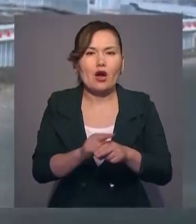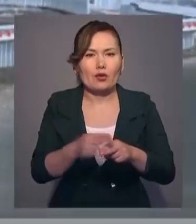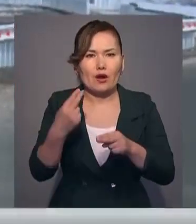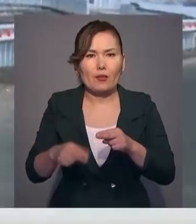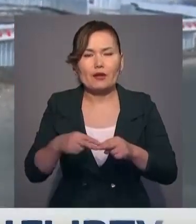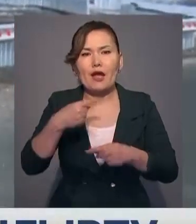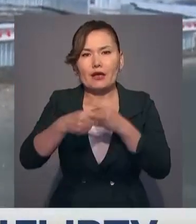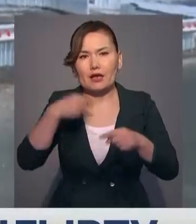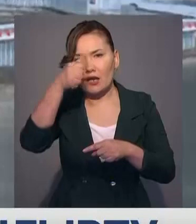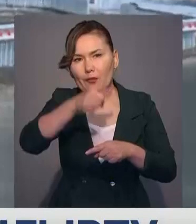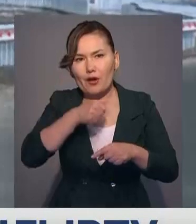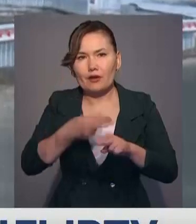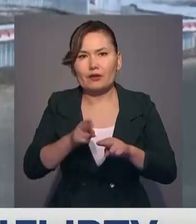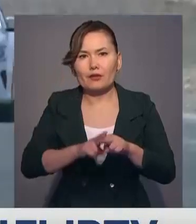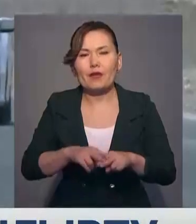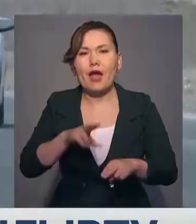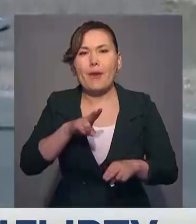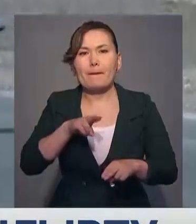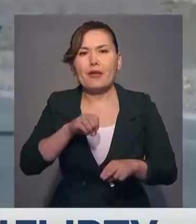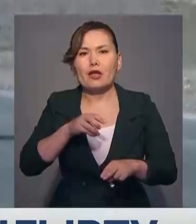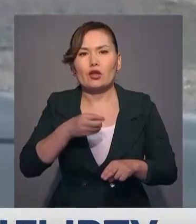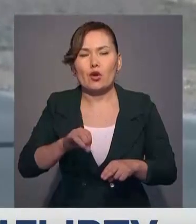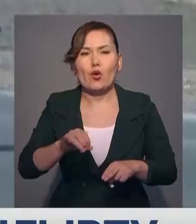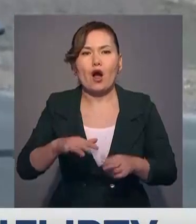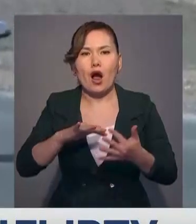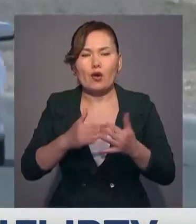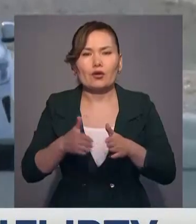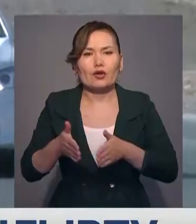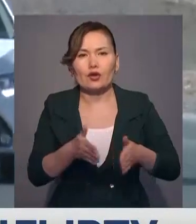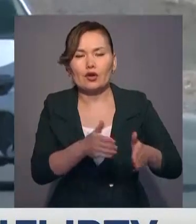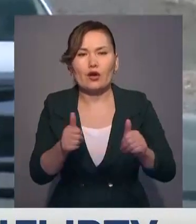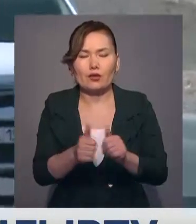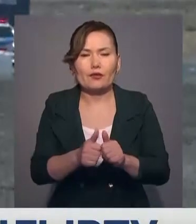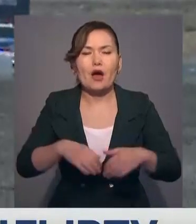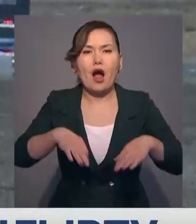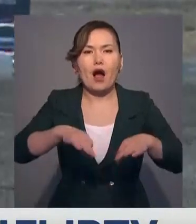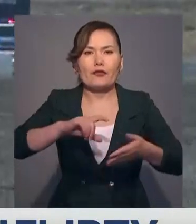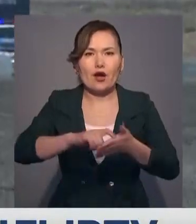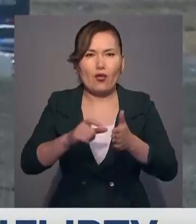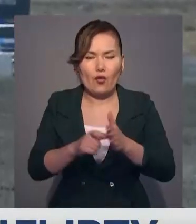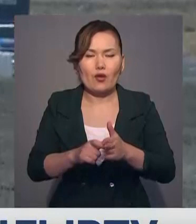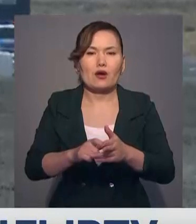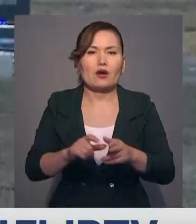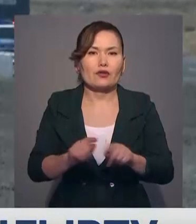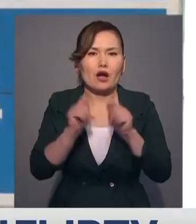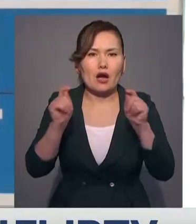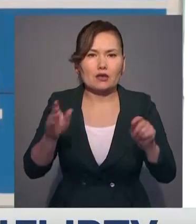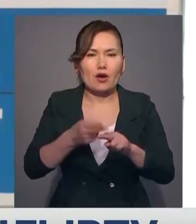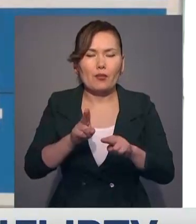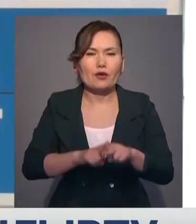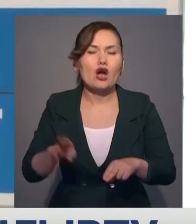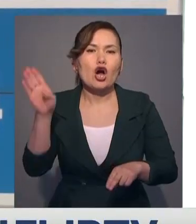екеуі келер жылы Маната өткелімен Бейнеу ауылындағы жол жегінде тұрғызылады. Модульді типтегі бұл нысандар